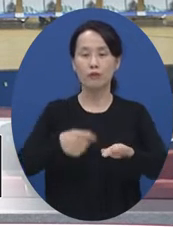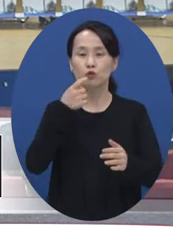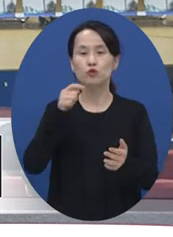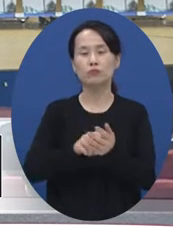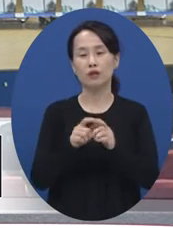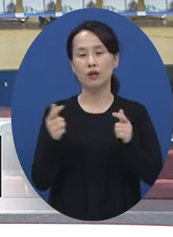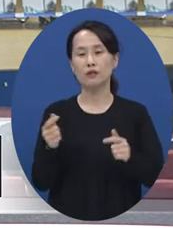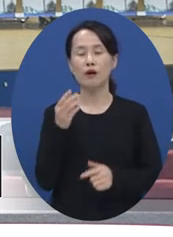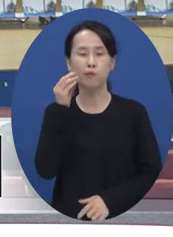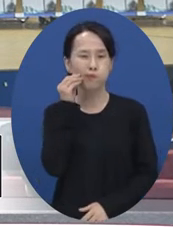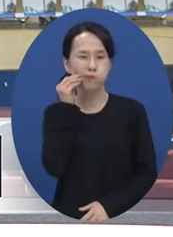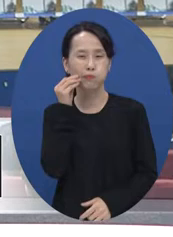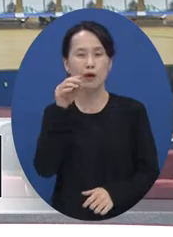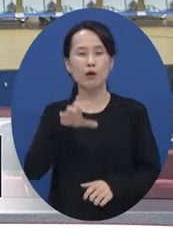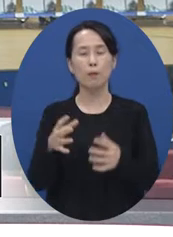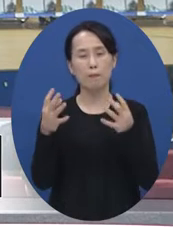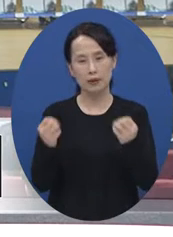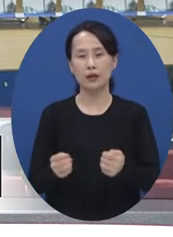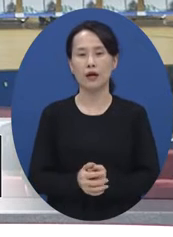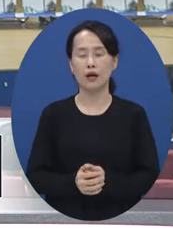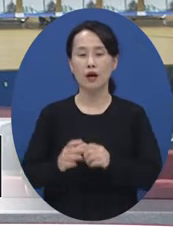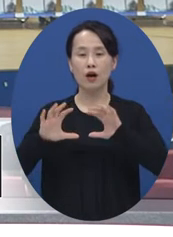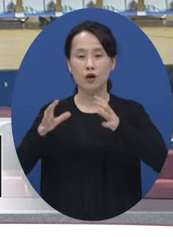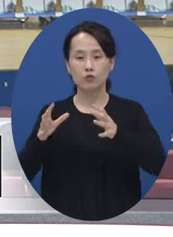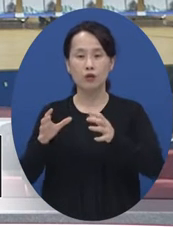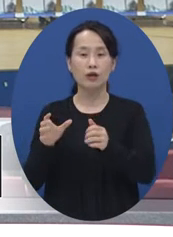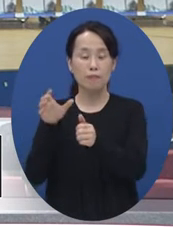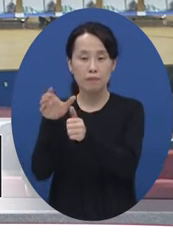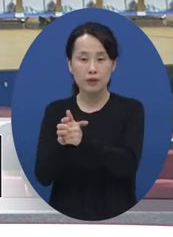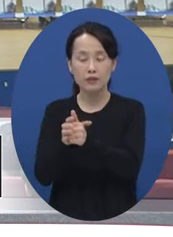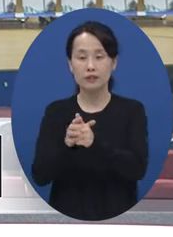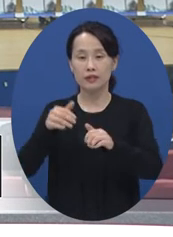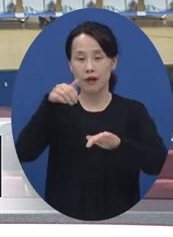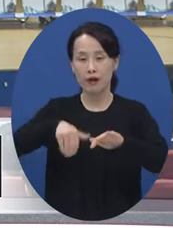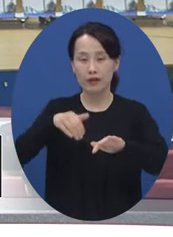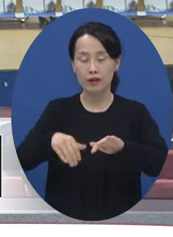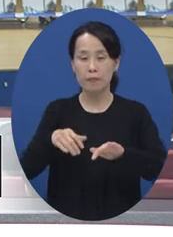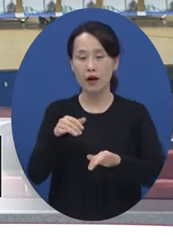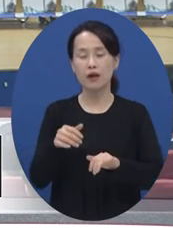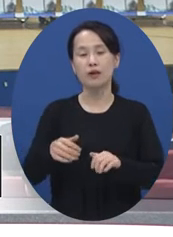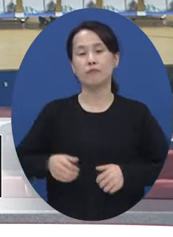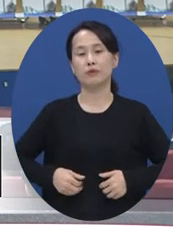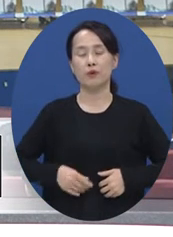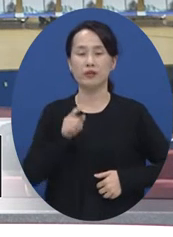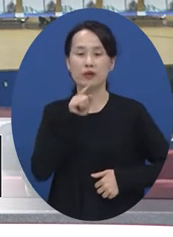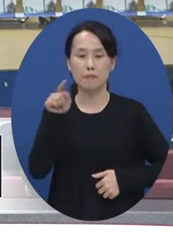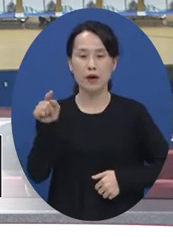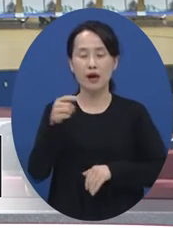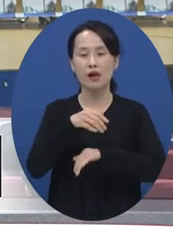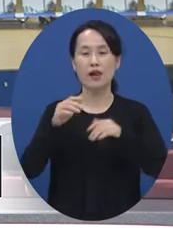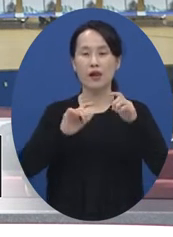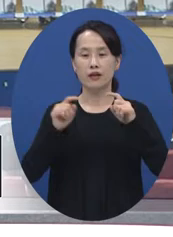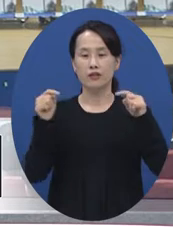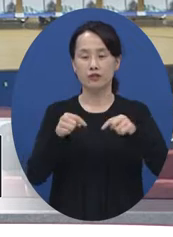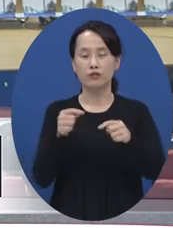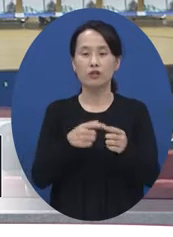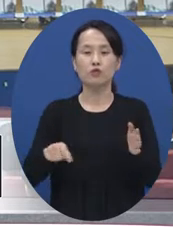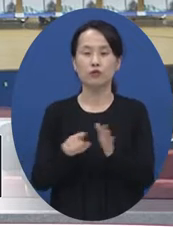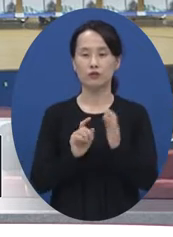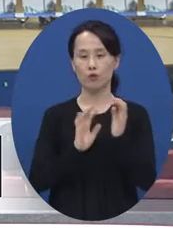않습니다 9 까지도 개발과 민간 투자 활성화 된 미군 파란 공 여지 개발을 활성화하기 위한 정책토론회 가 국회에서